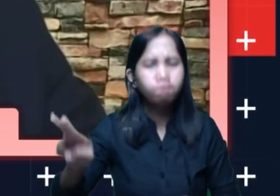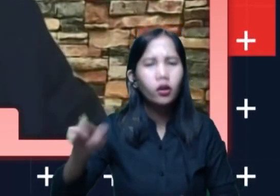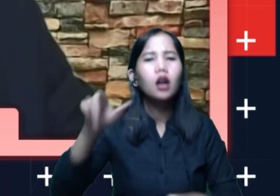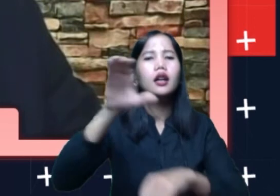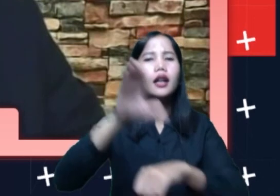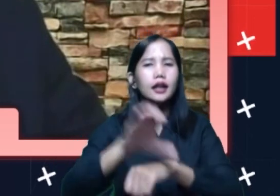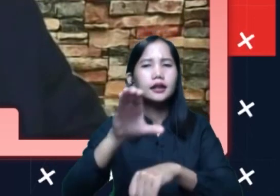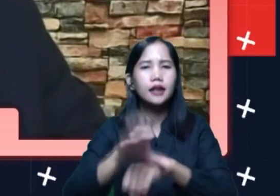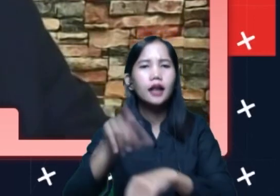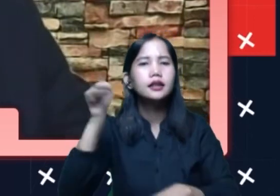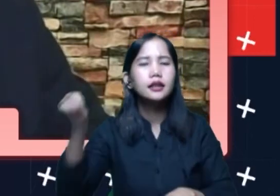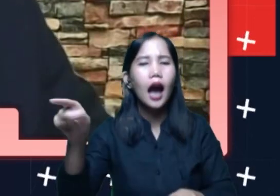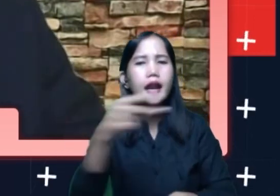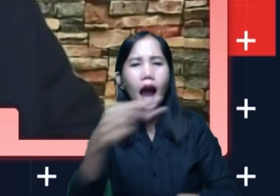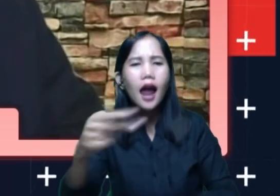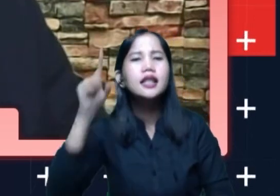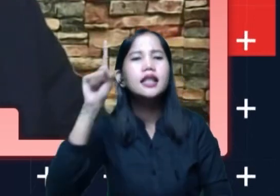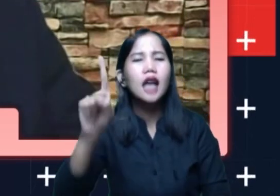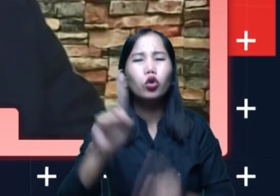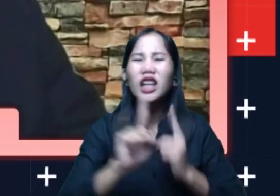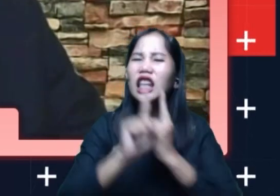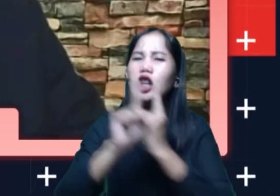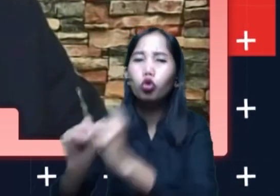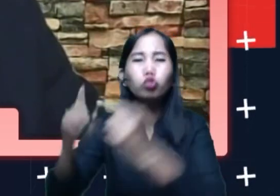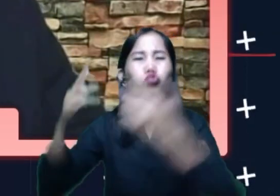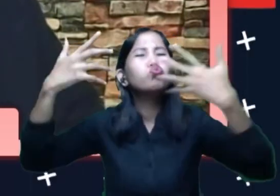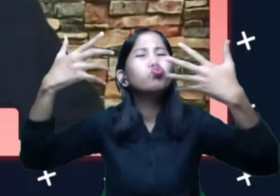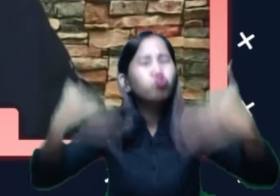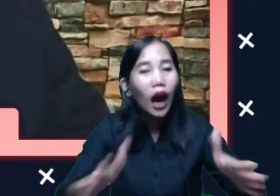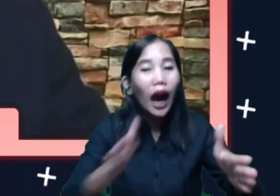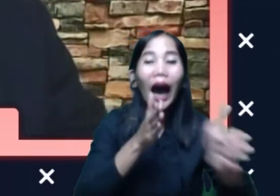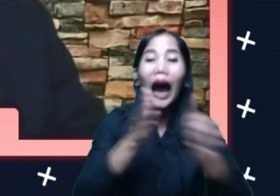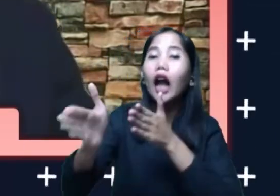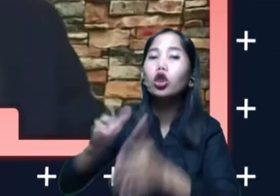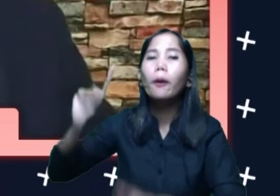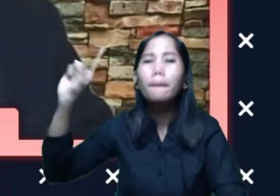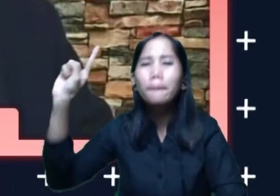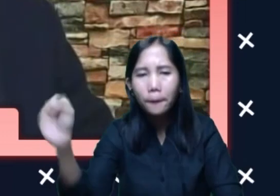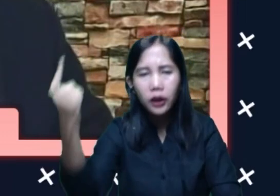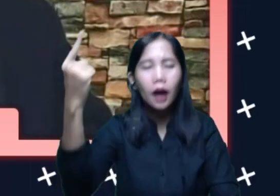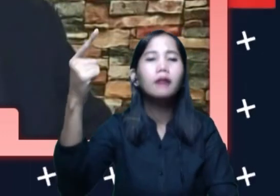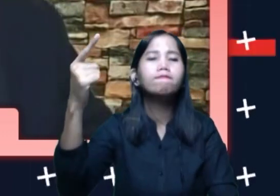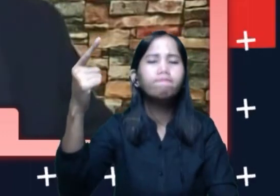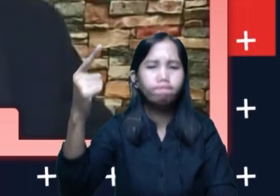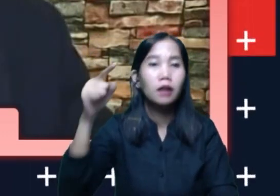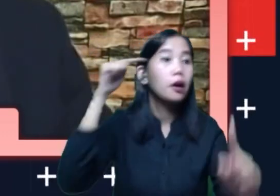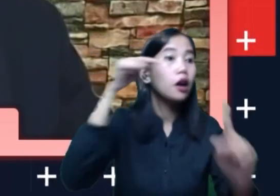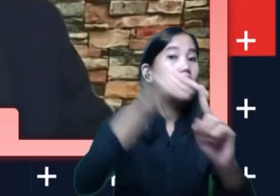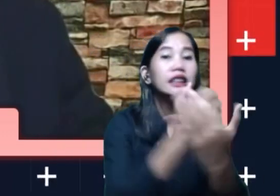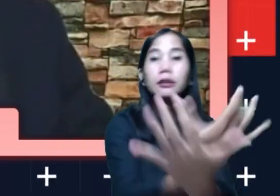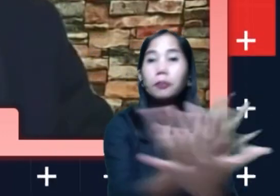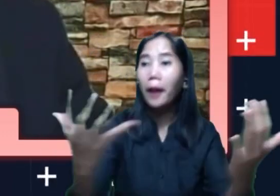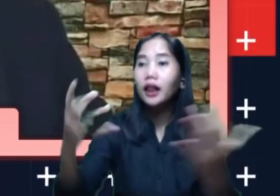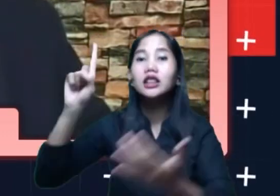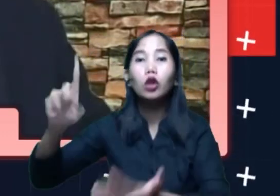di mana kita berbakti, karena itu juga akan diatur dengan sama dari setiap jemaat, dan itu akan